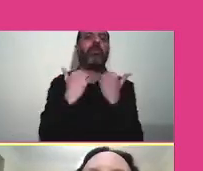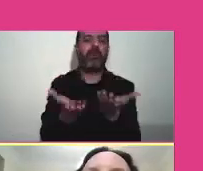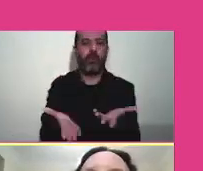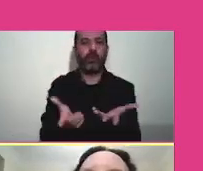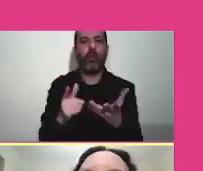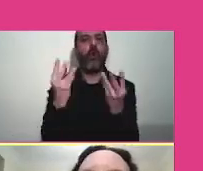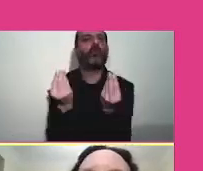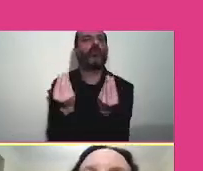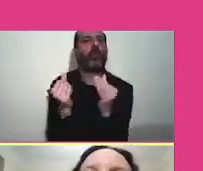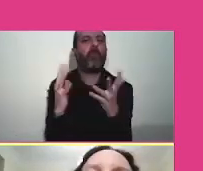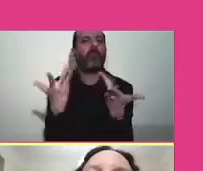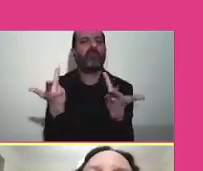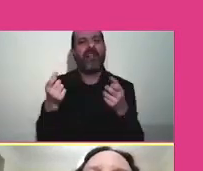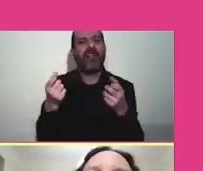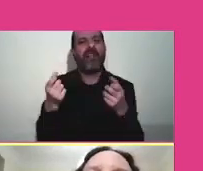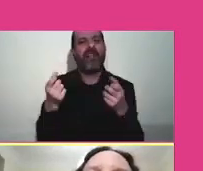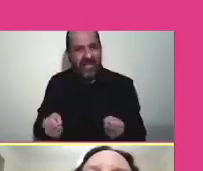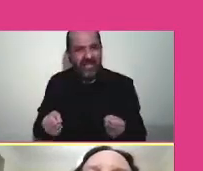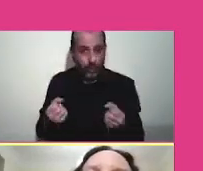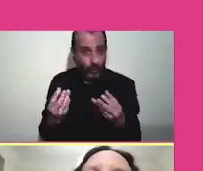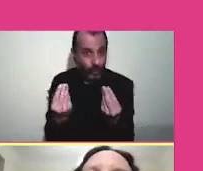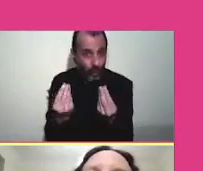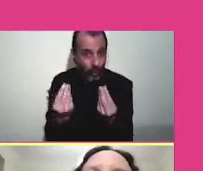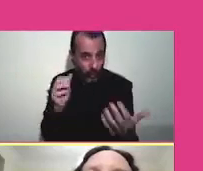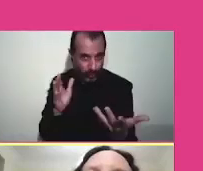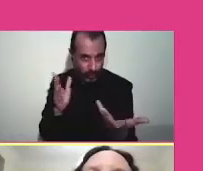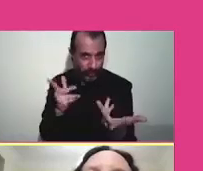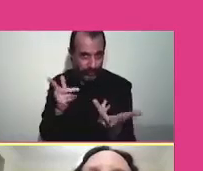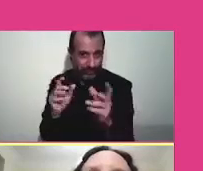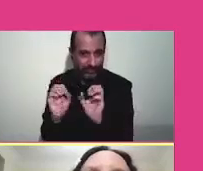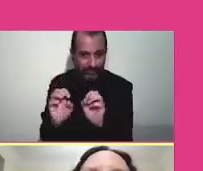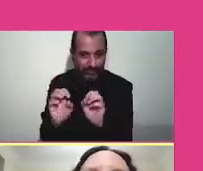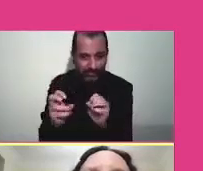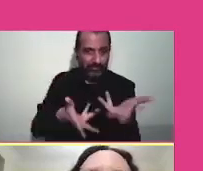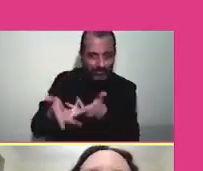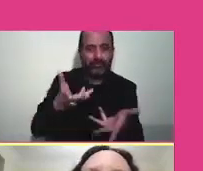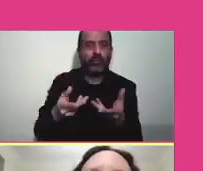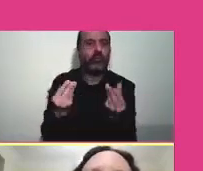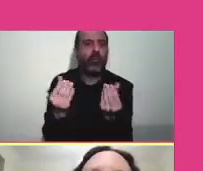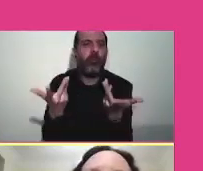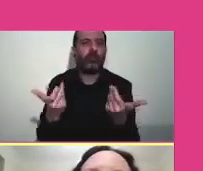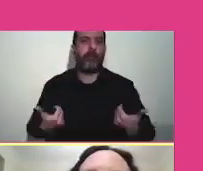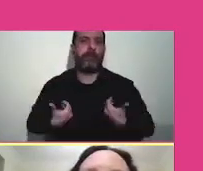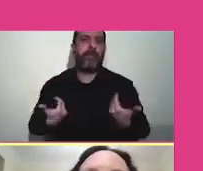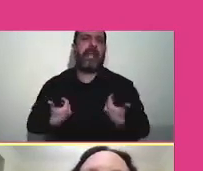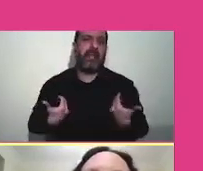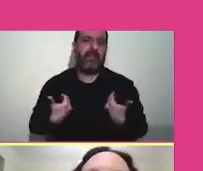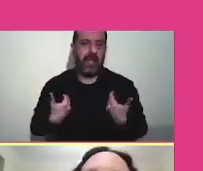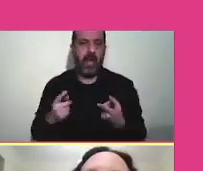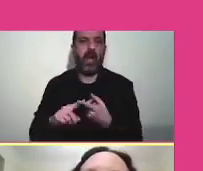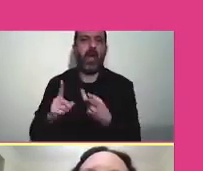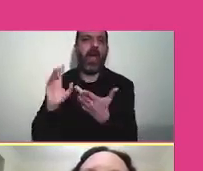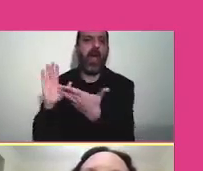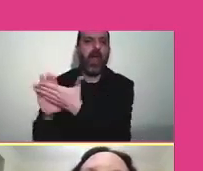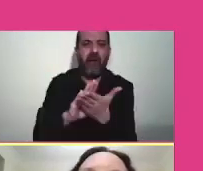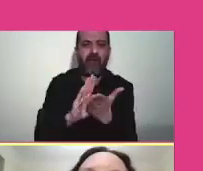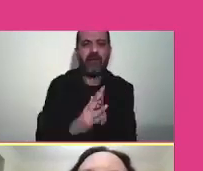game-based μεθοδολογία και μέσα από την επαφή, τη συμπερίληψη και